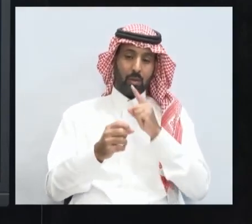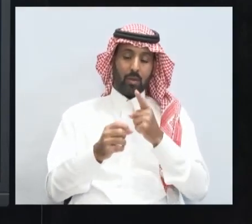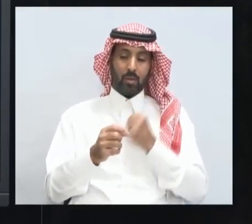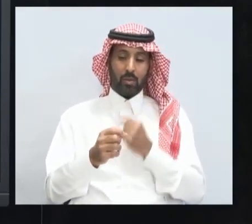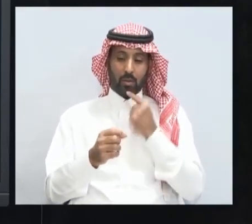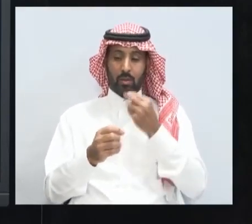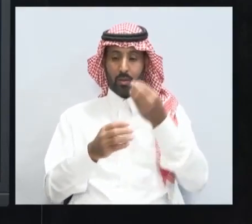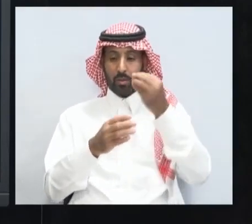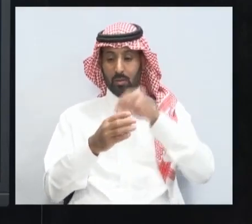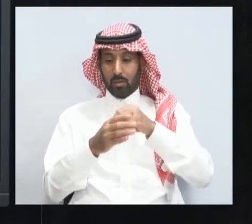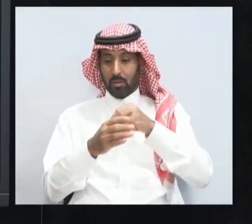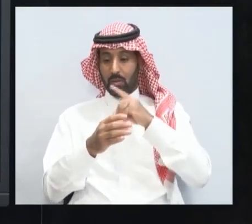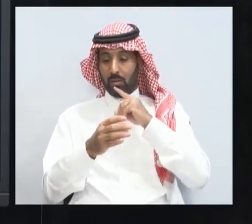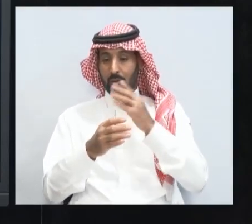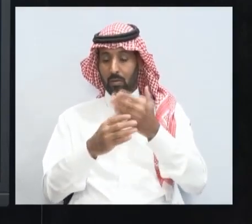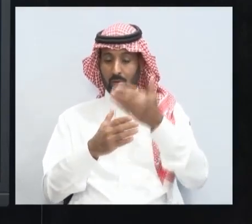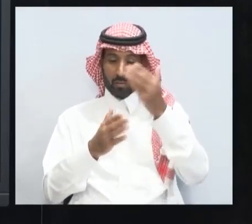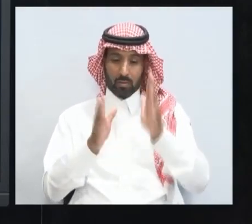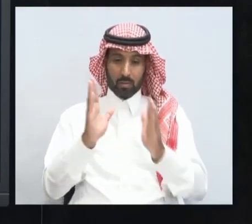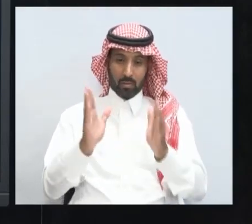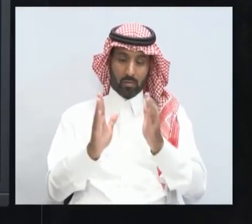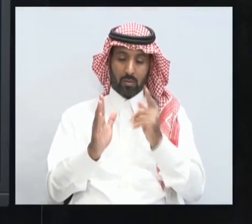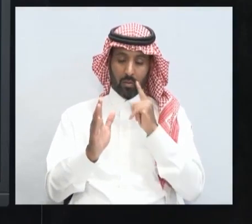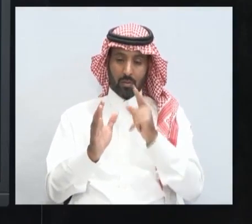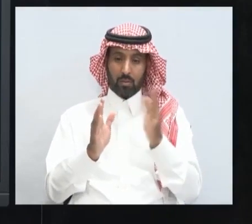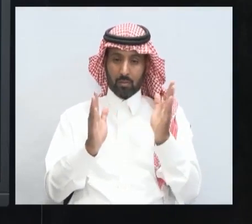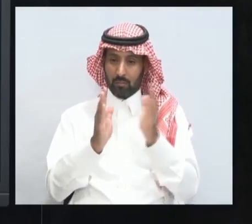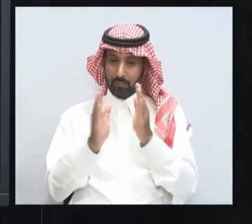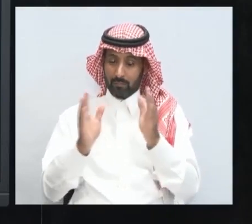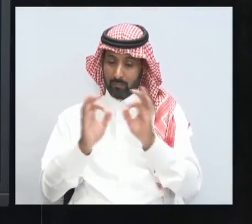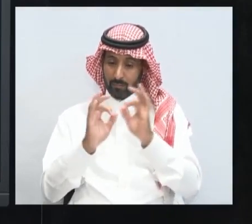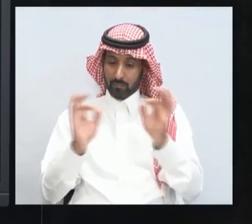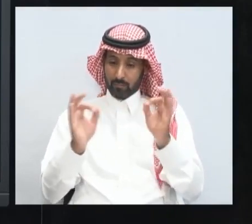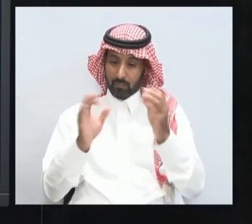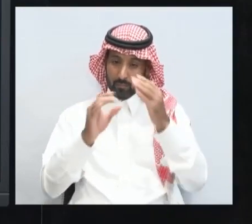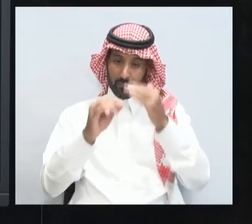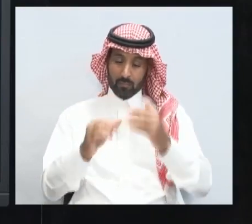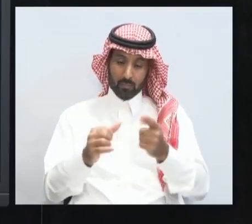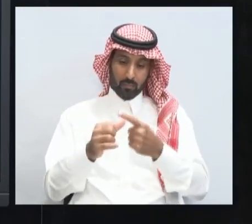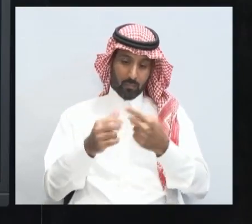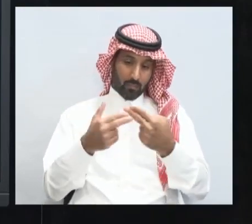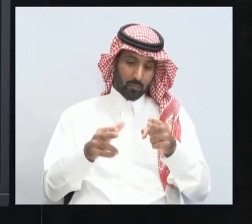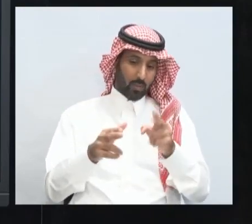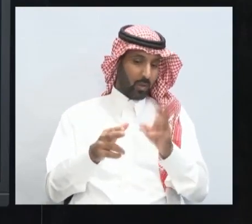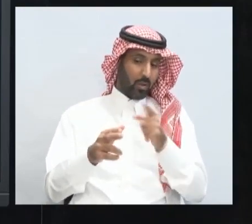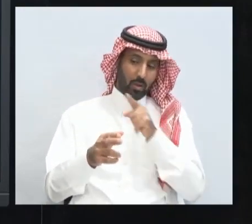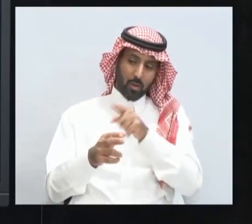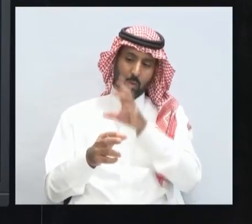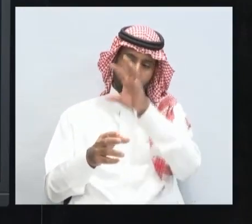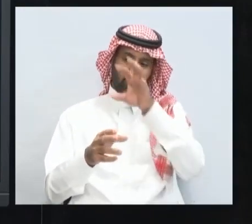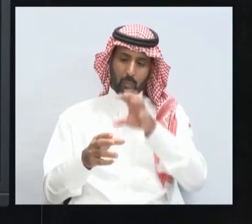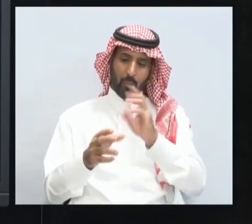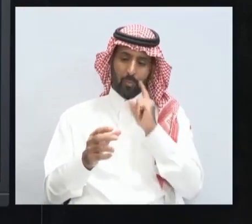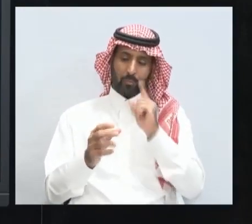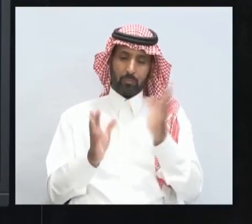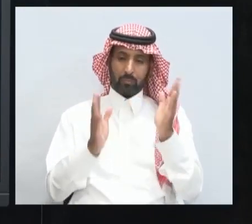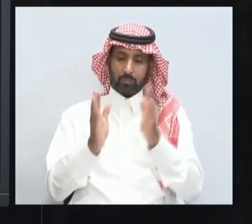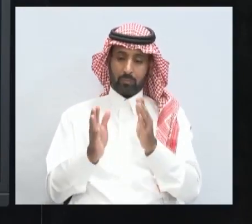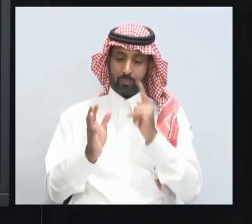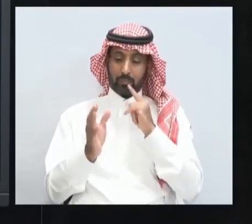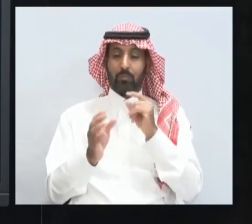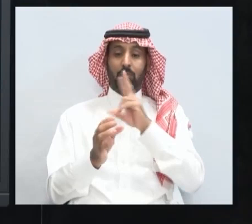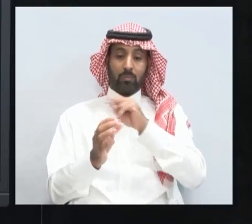تحتاجه في معظم الاحيان لتنسيق البيانات لابد في البدايه تحديد هذه البيانات ومن ثم